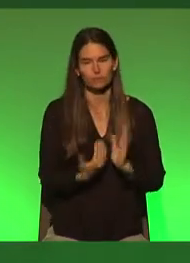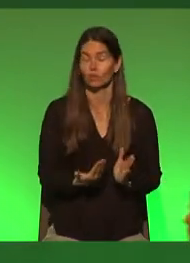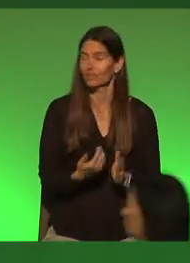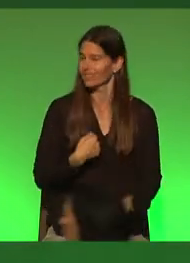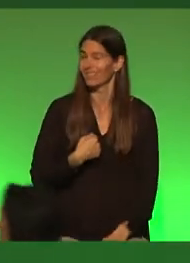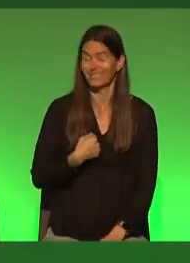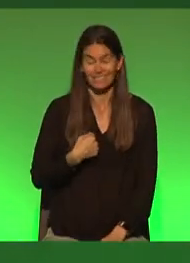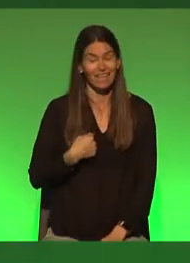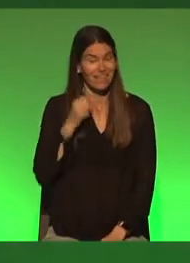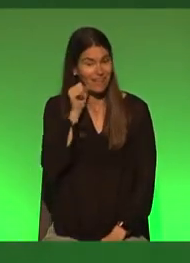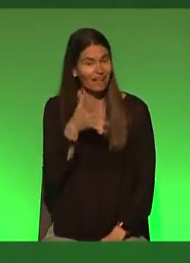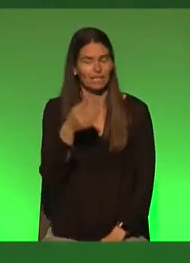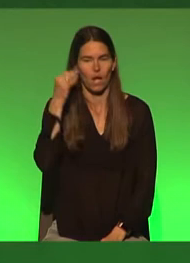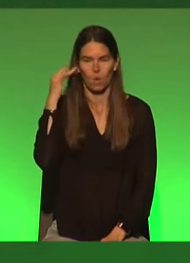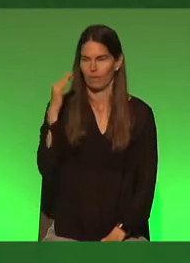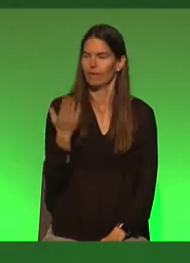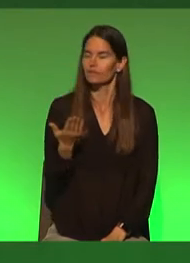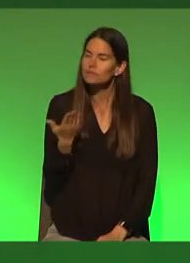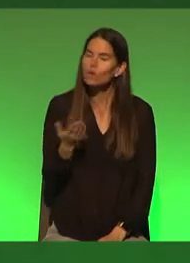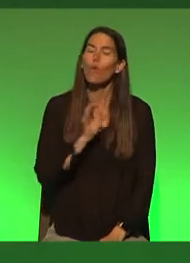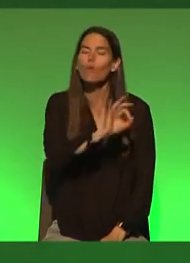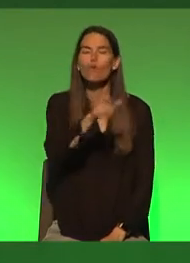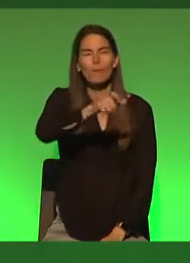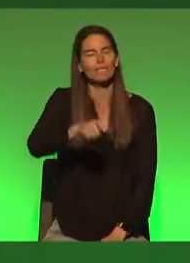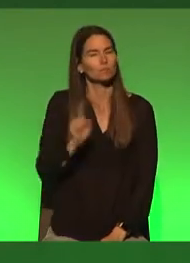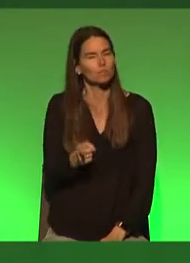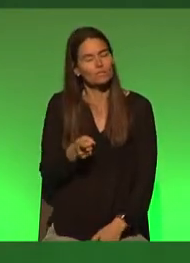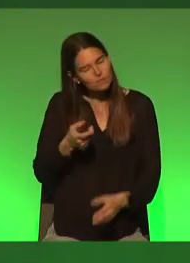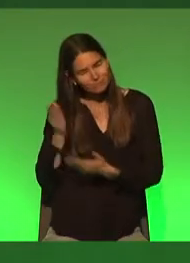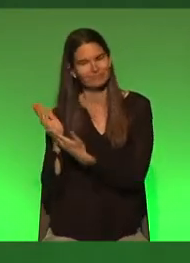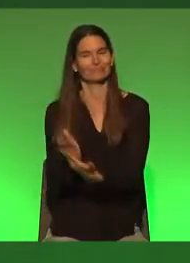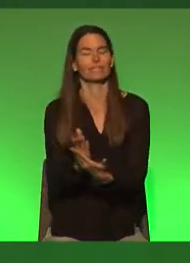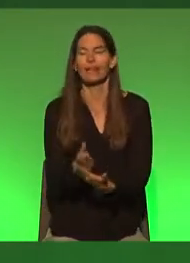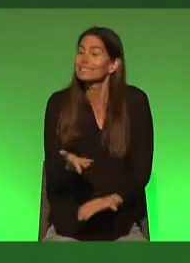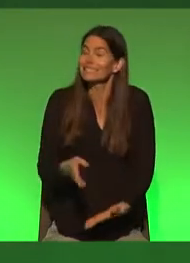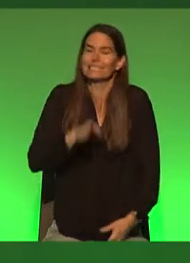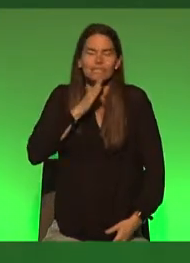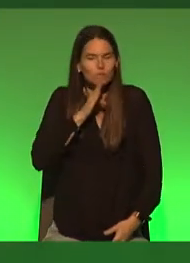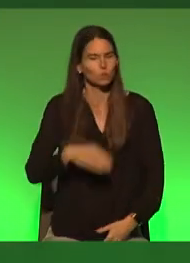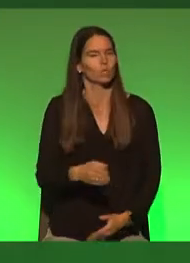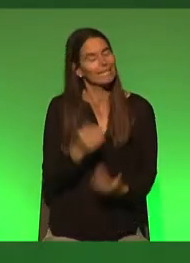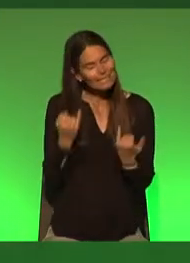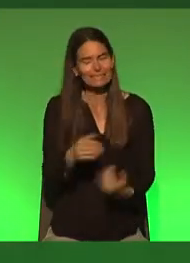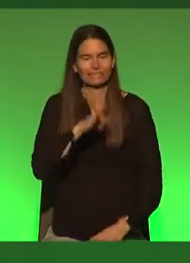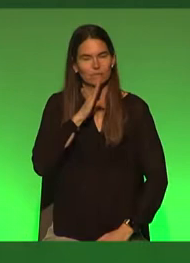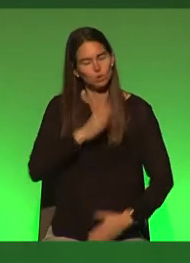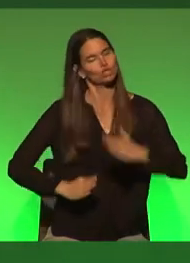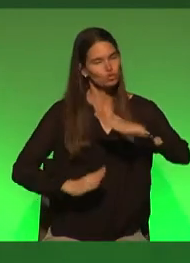Tag denke, man müsste es all diesen Menschen laut entgegenschreien, verdammt nochmal, es reicht. Es reicht einfach